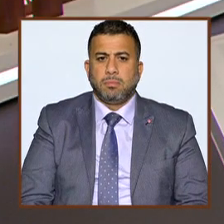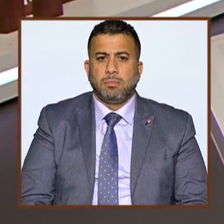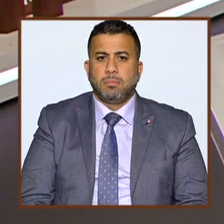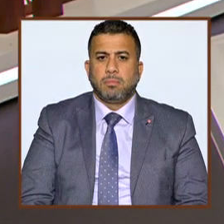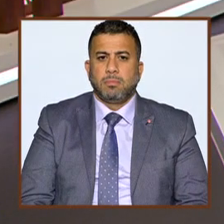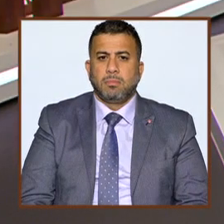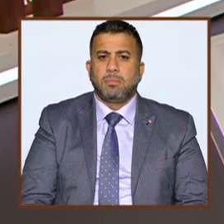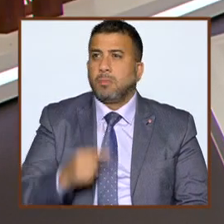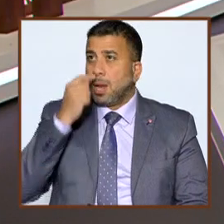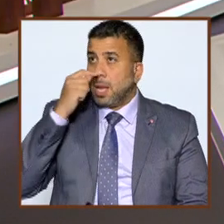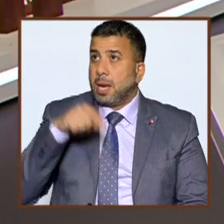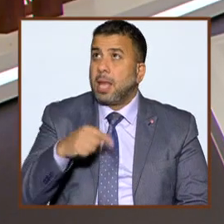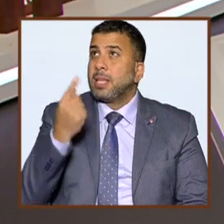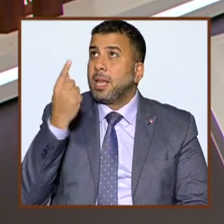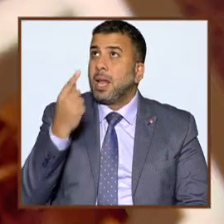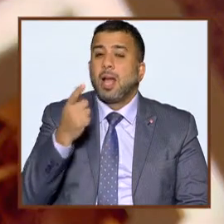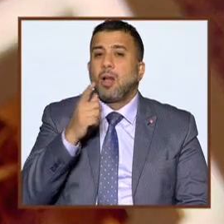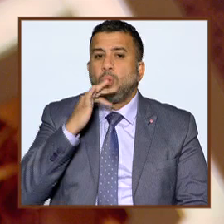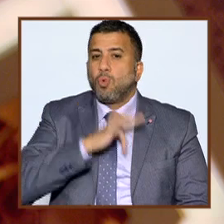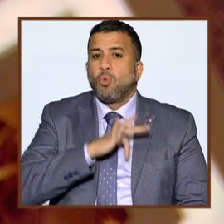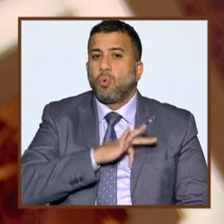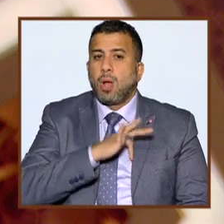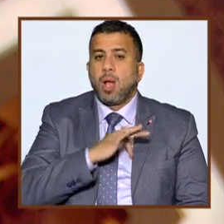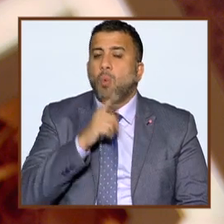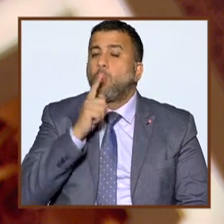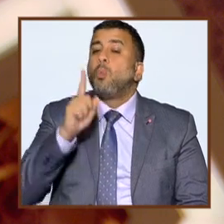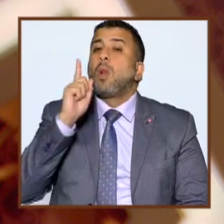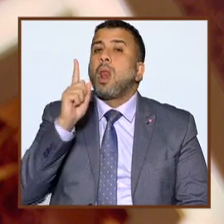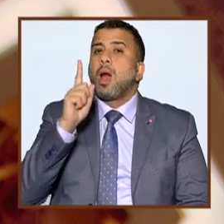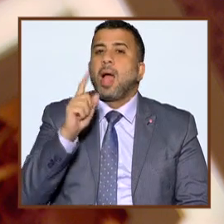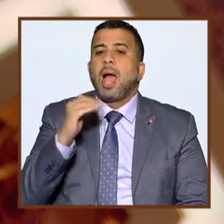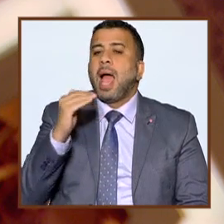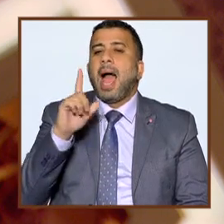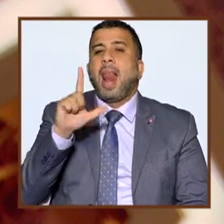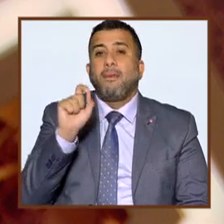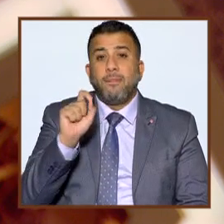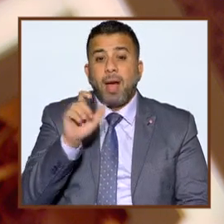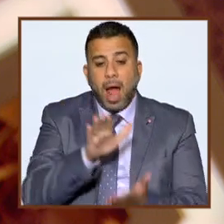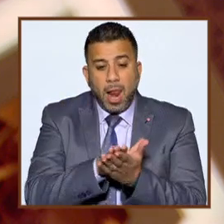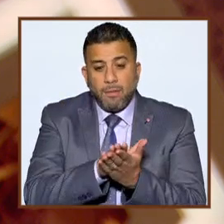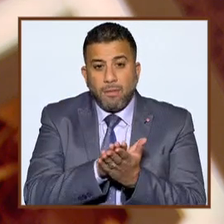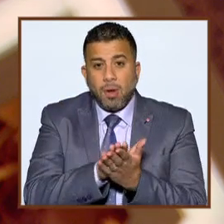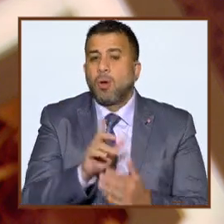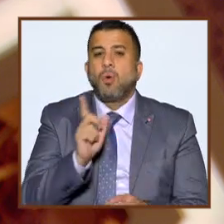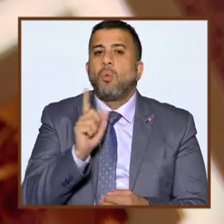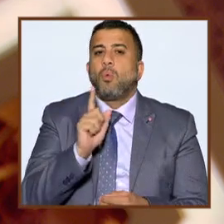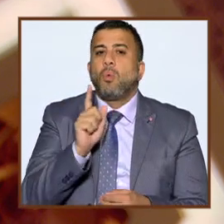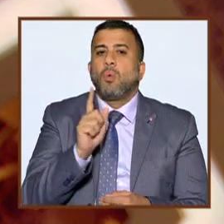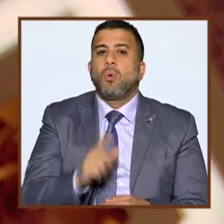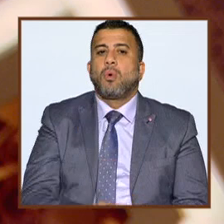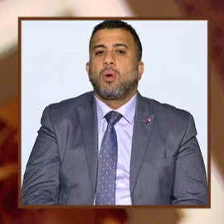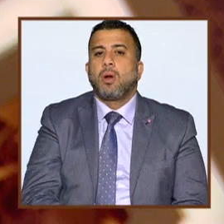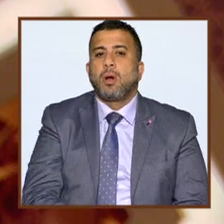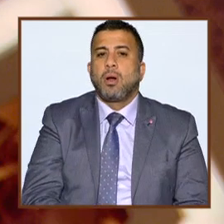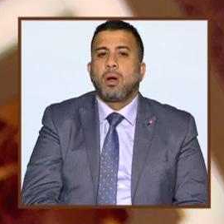الناس يقول نذر علي يقصد الحلف، وبعض الناس يقول نذر علي يقصد الوعد. أنا أعرف